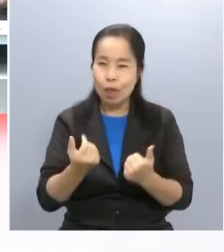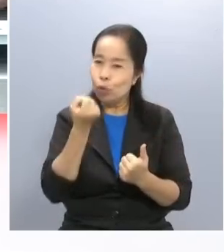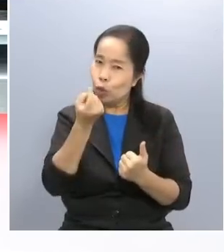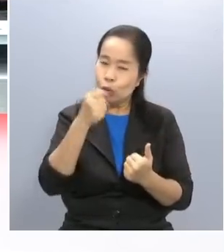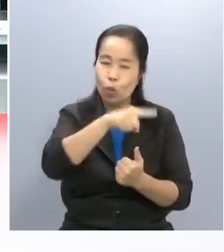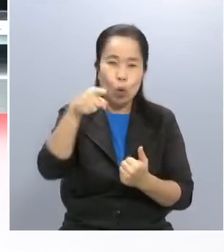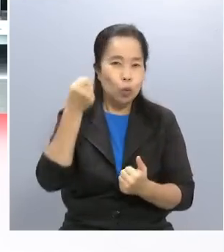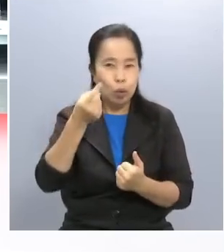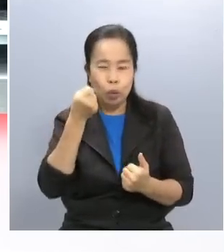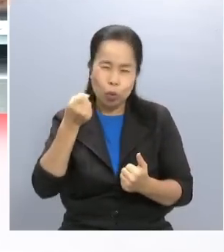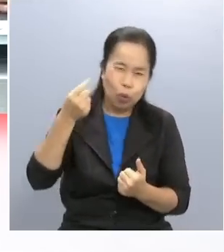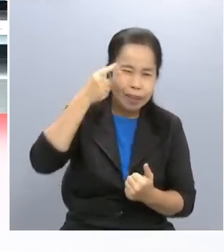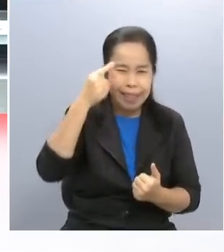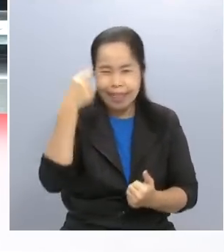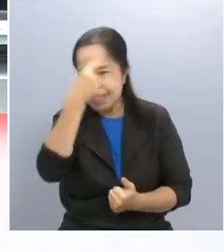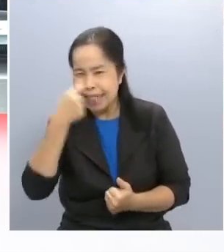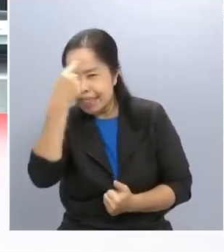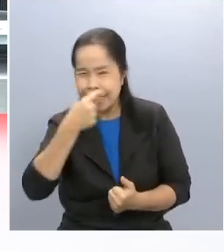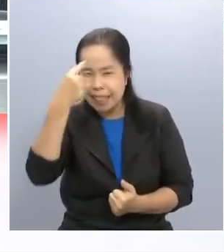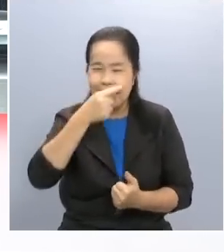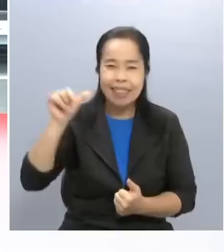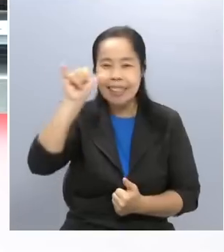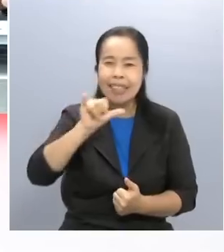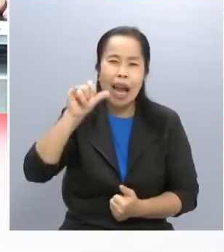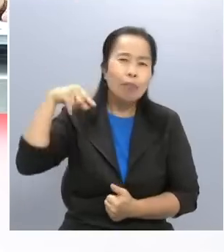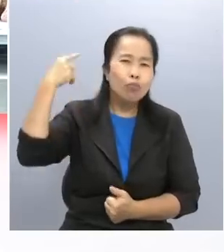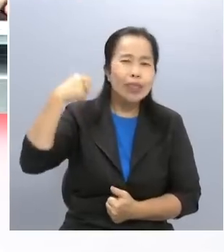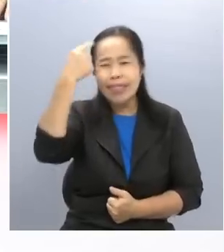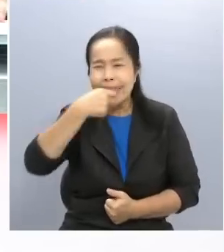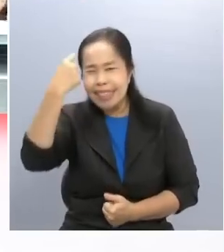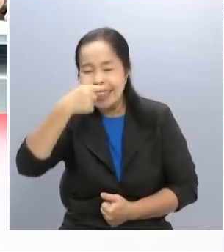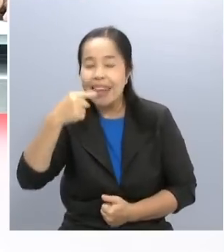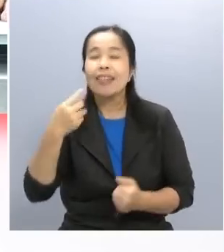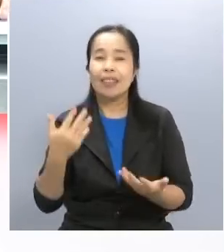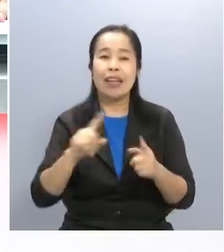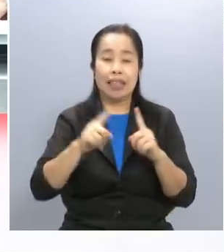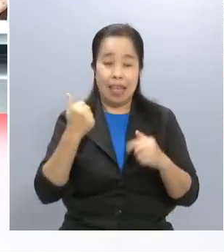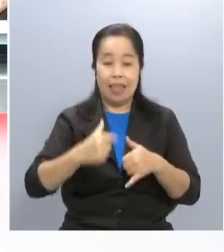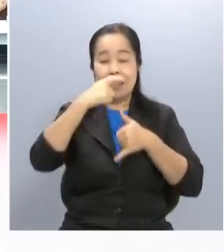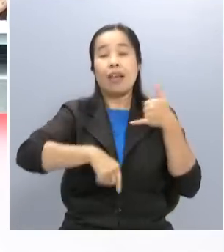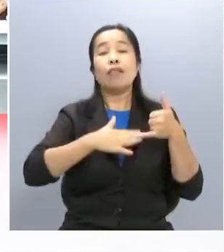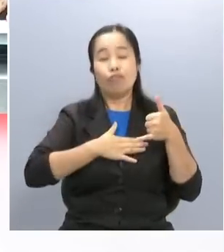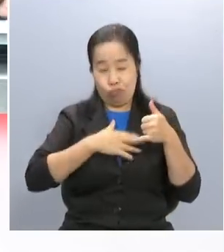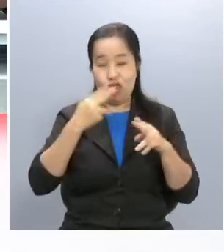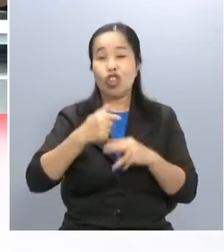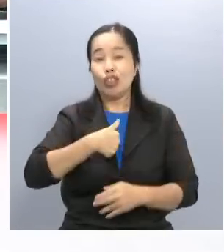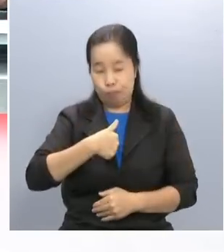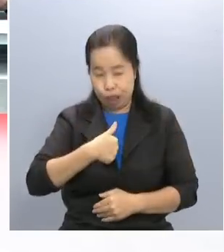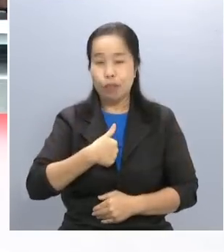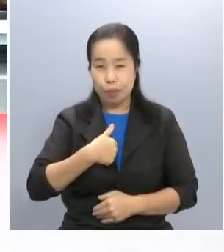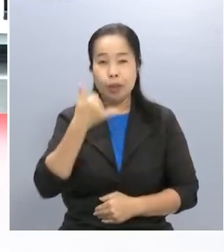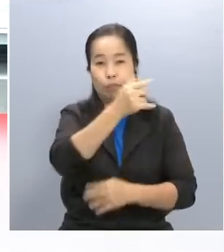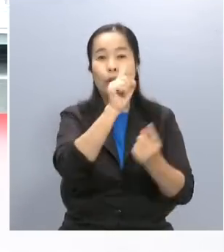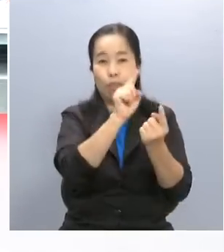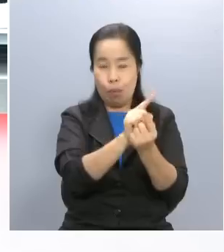ตามกันอยู่นะครับว่าบุคคลนั้นเป็นใครแต่ที่แน่วันนี้หนึ่งท่านที่มานั่งอยู่ตรงนี้บอกเลยบอกว่าดิฉันก็มีชื่อที่จะต้องเข้าไปพบกับแอมเหมือนกันแต่ที่